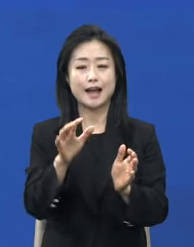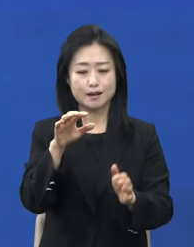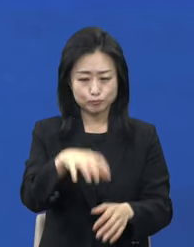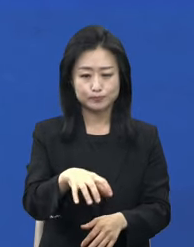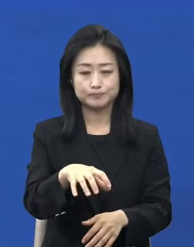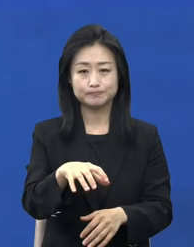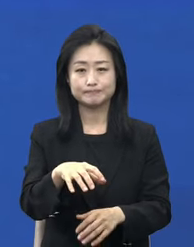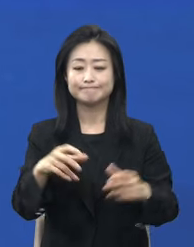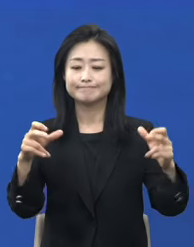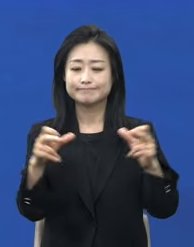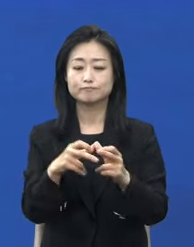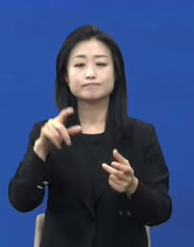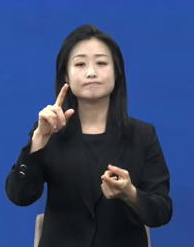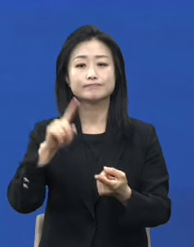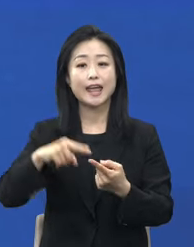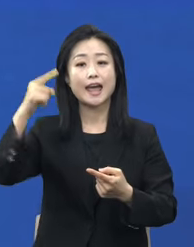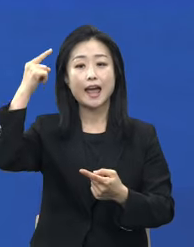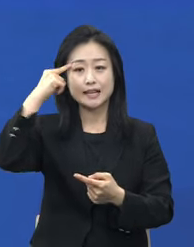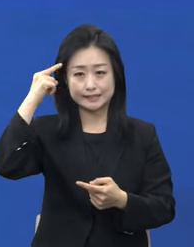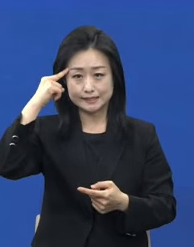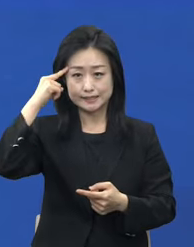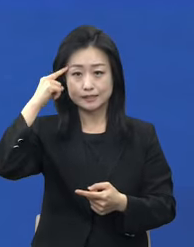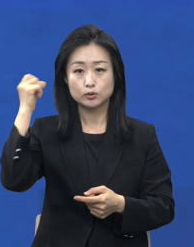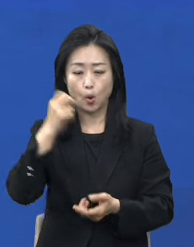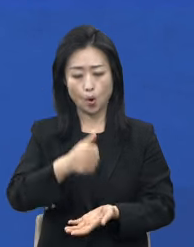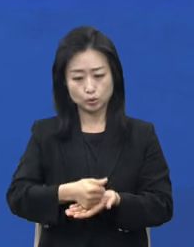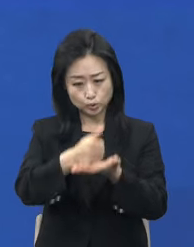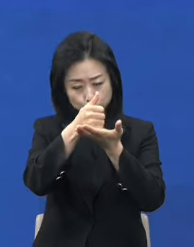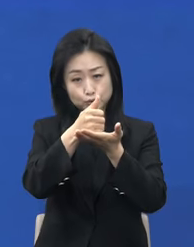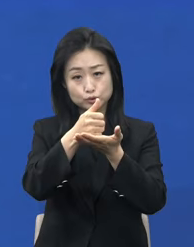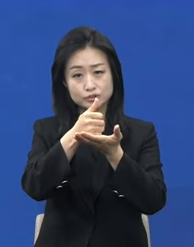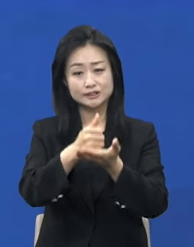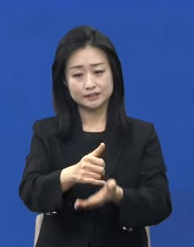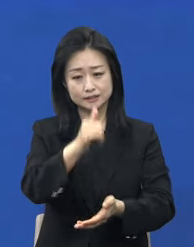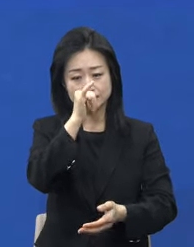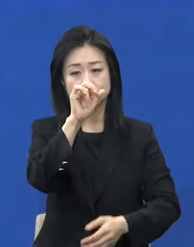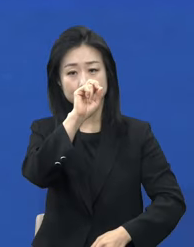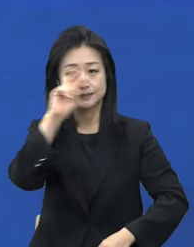더불어민주당에서부터 장애인에 대한 인식과 존중이